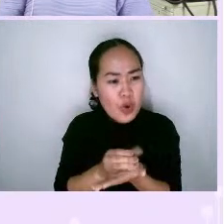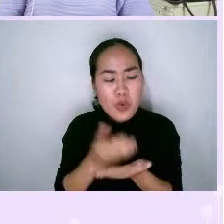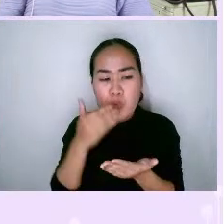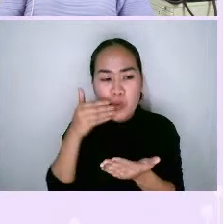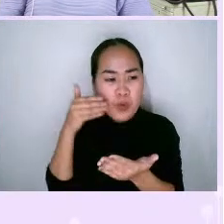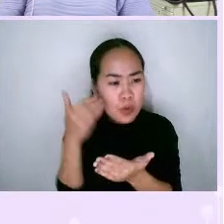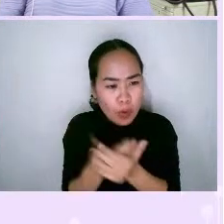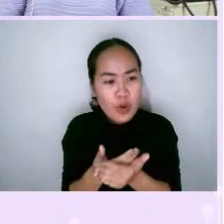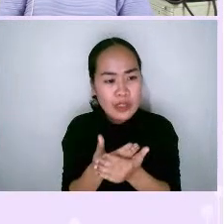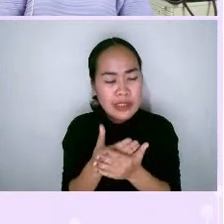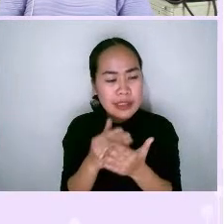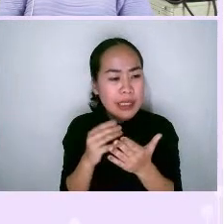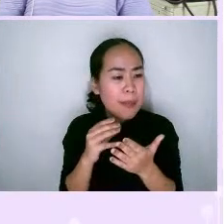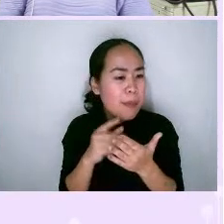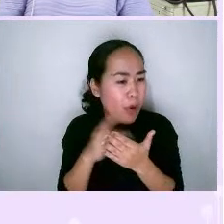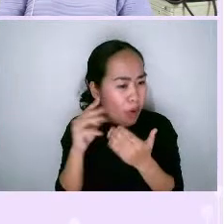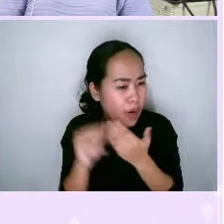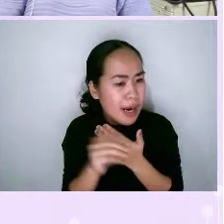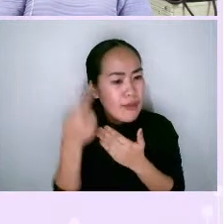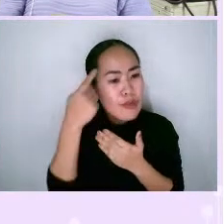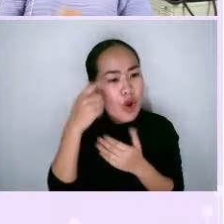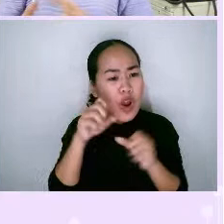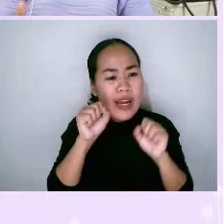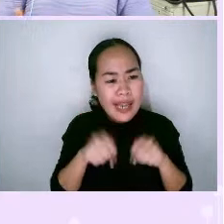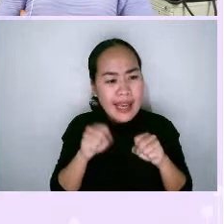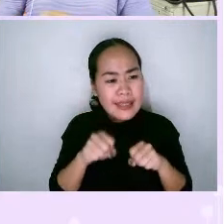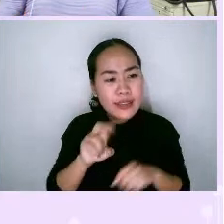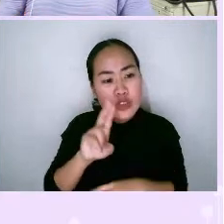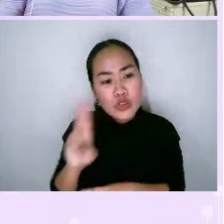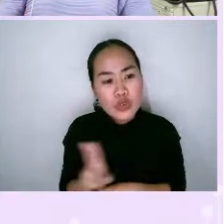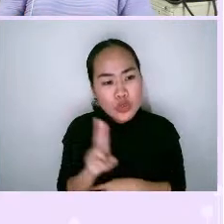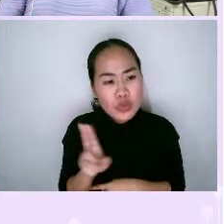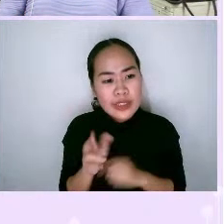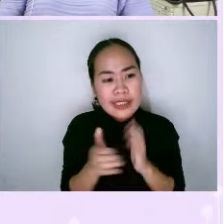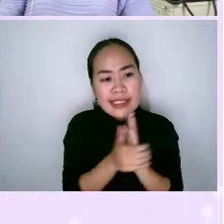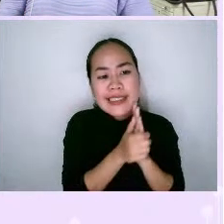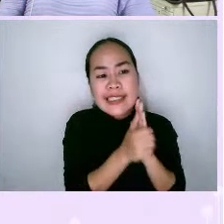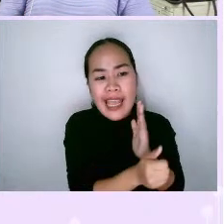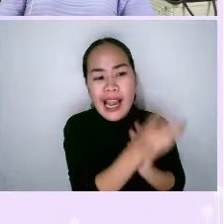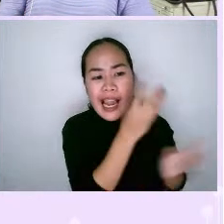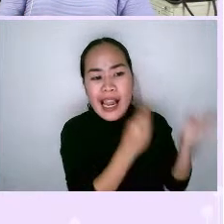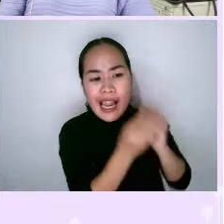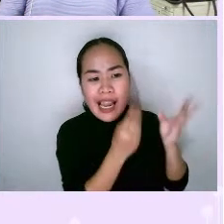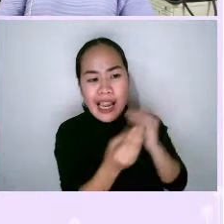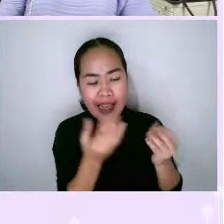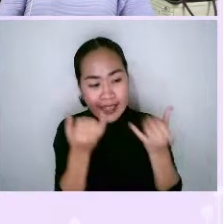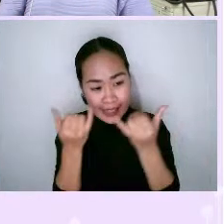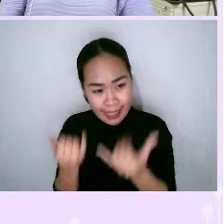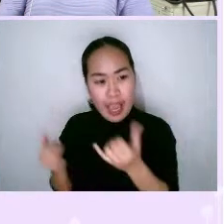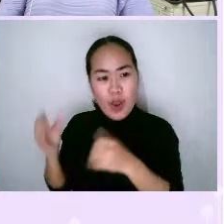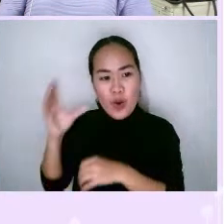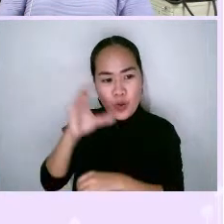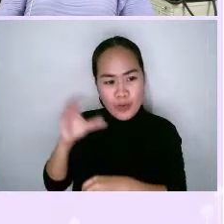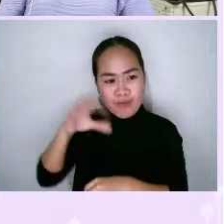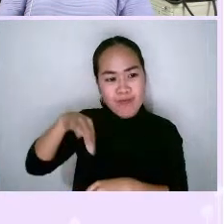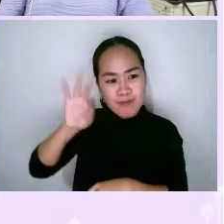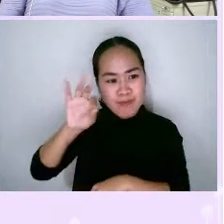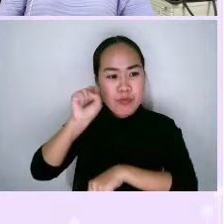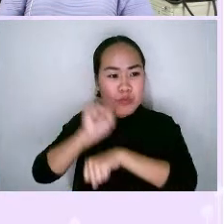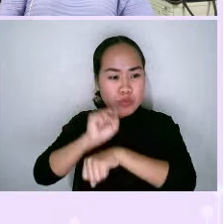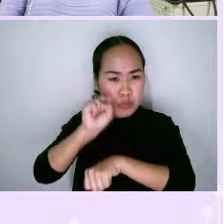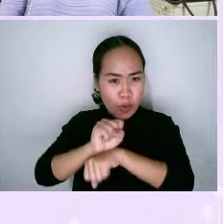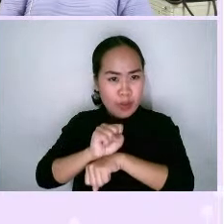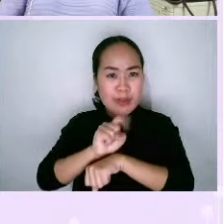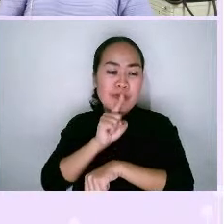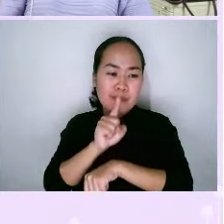nagbibigay sa atin ng mga transferable skills para ito po ay mai-apply natin sa trabaho na ating naiisip